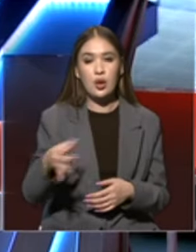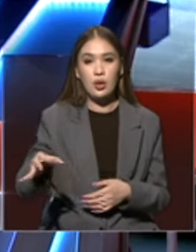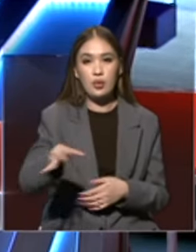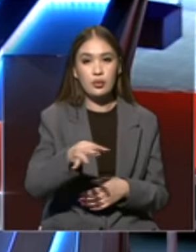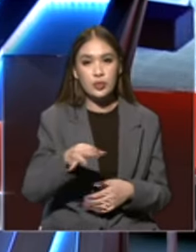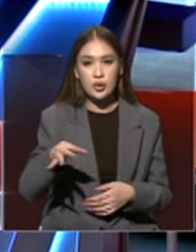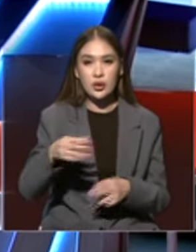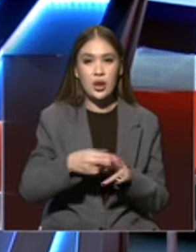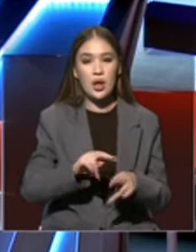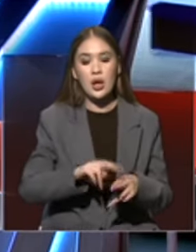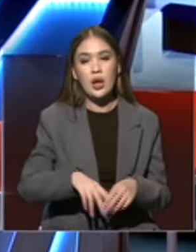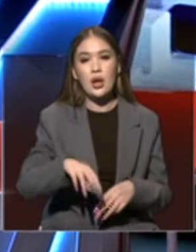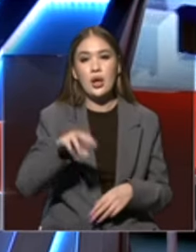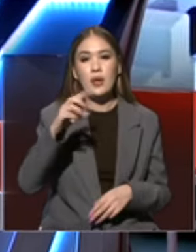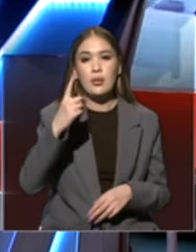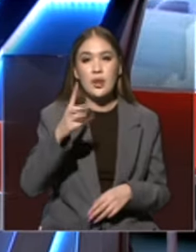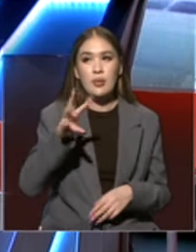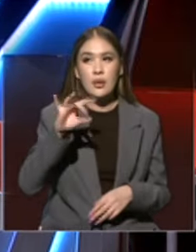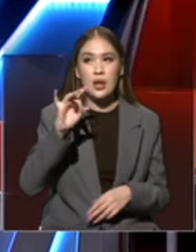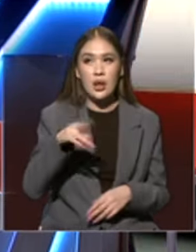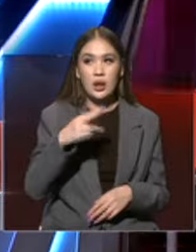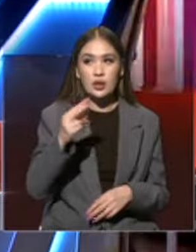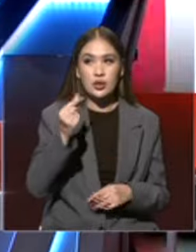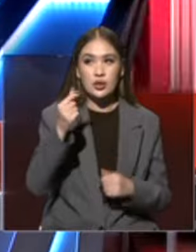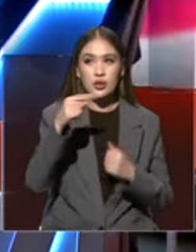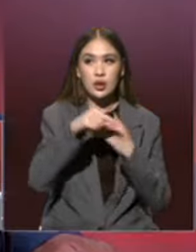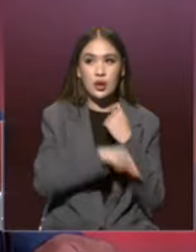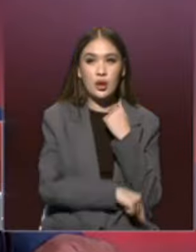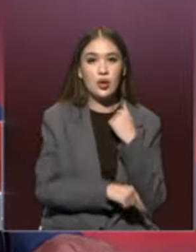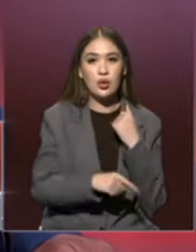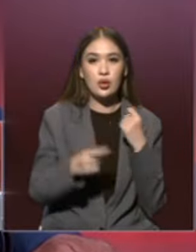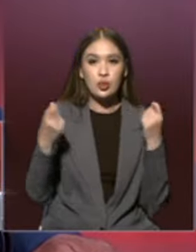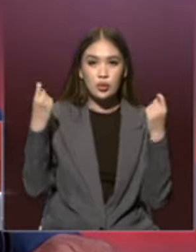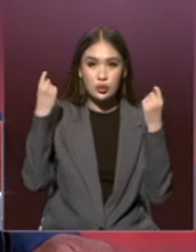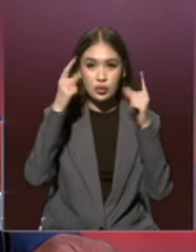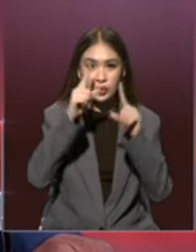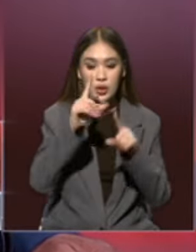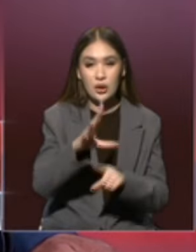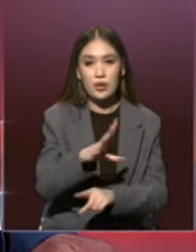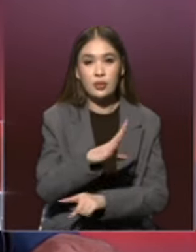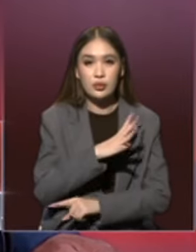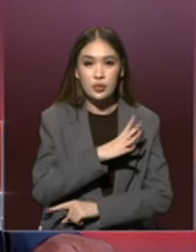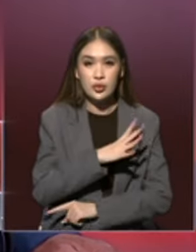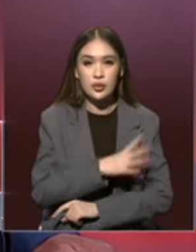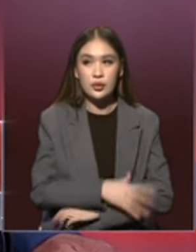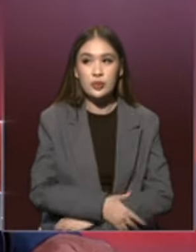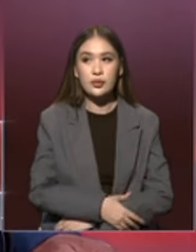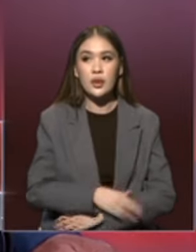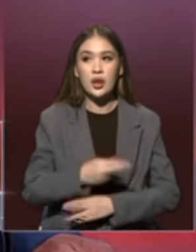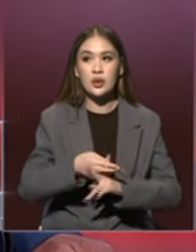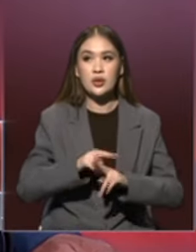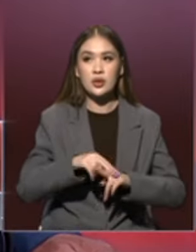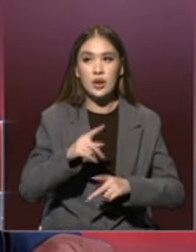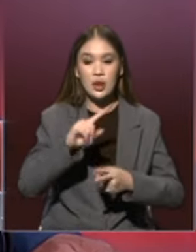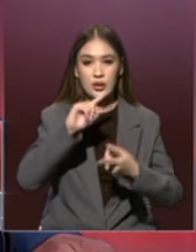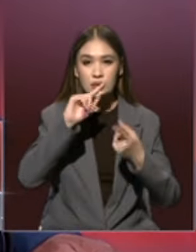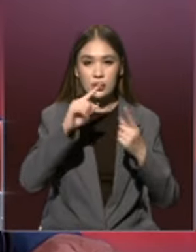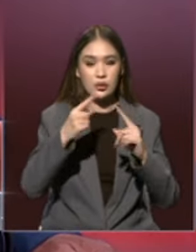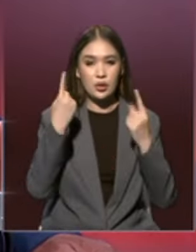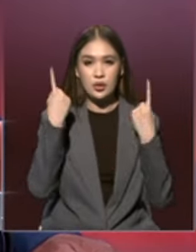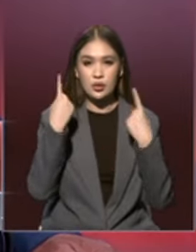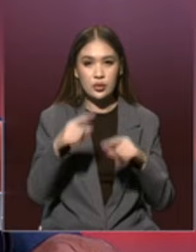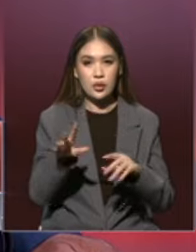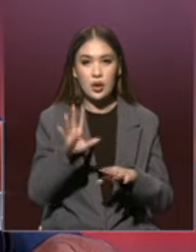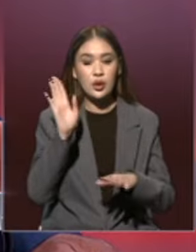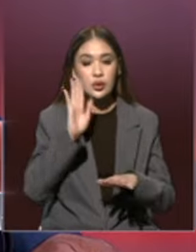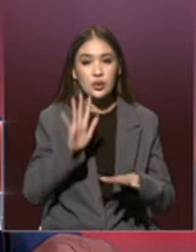облыстың 1 миллиардтан астам қаржыны жымқырған туралы ақпаратты айтты. Иә, ол жо-жо-жо, сіз бұрмаламаңыз. Бұл